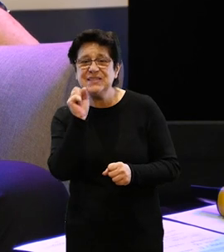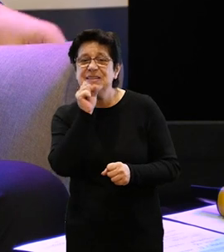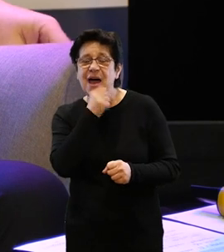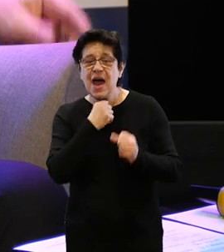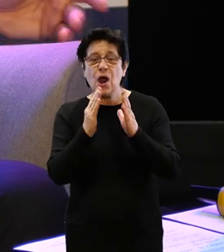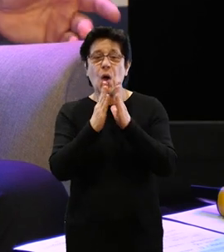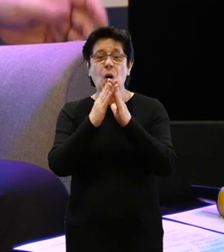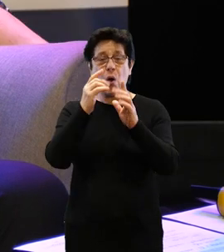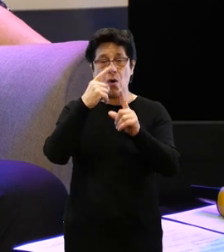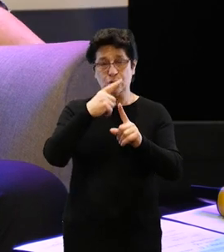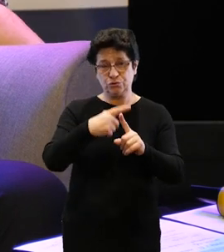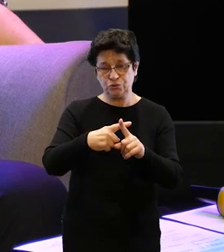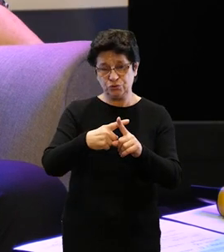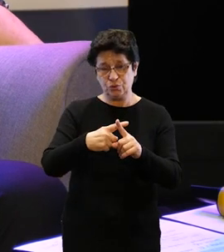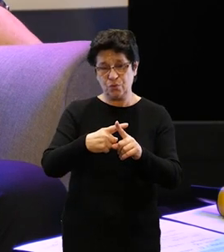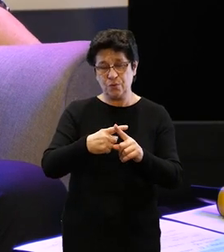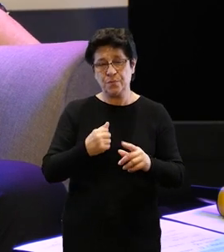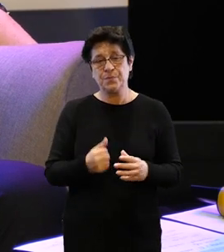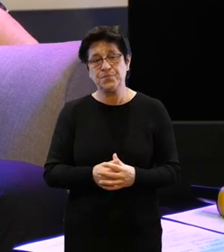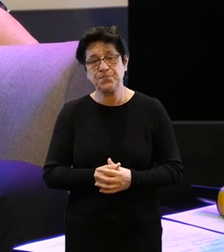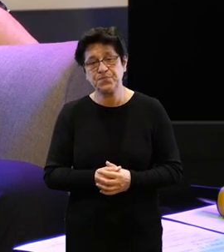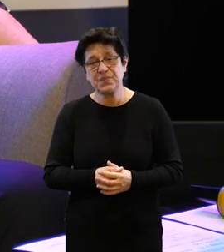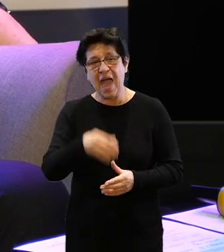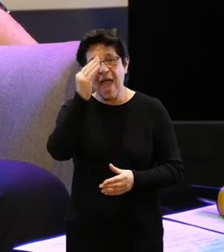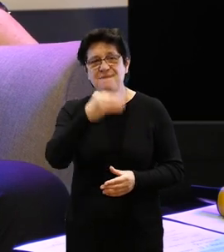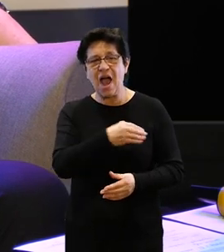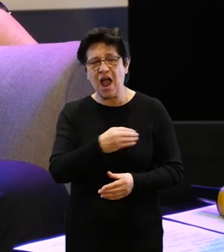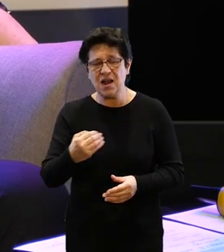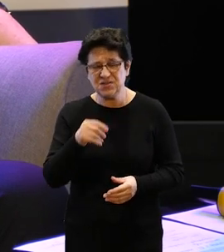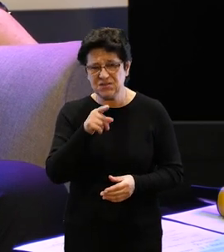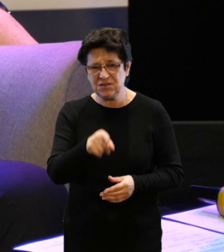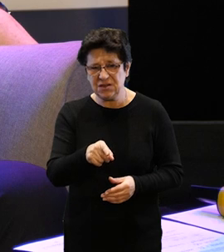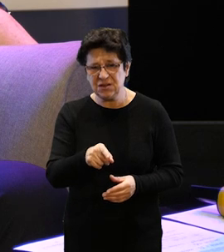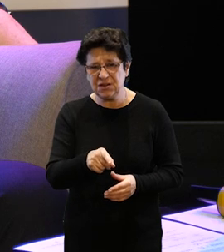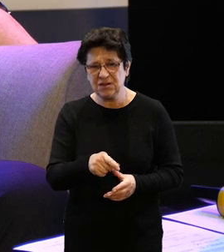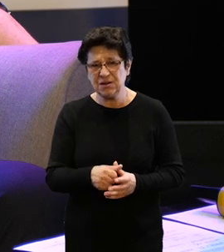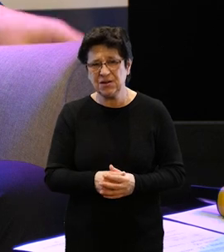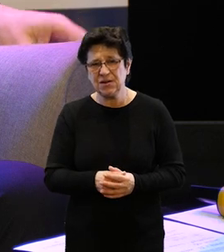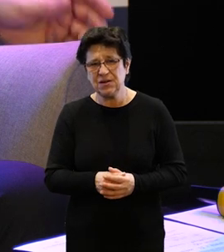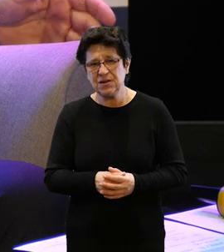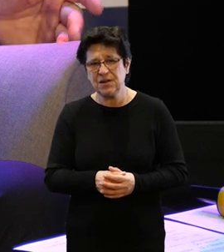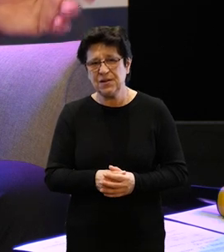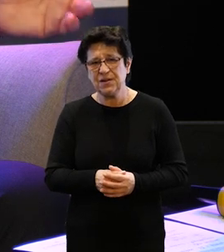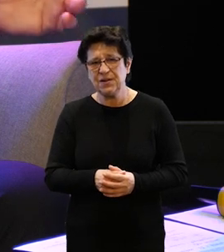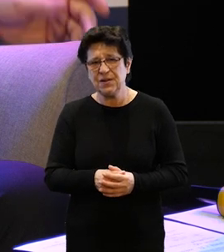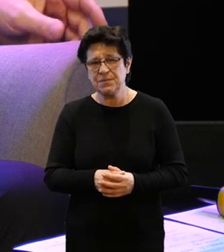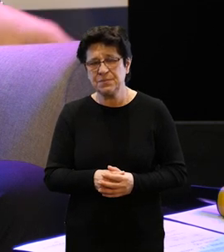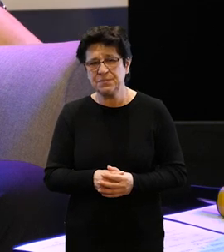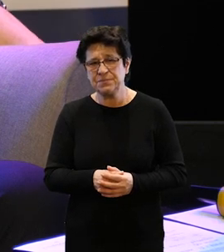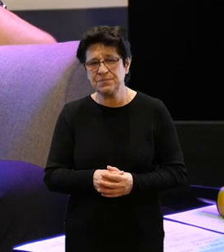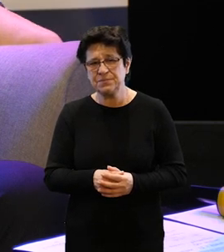poustawiać zagospodarowywania bo muszę z własnego doświadczenia powiedzieć no